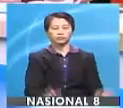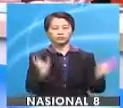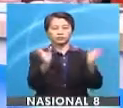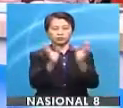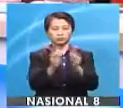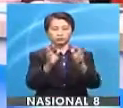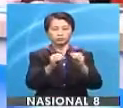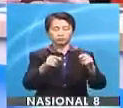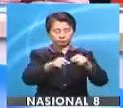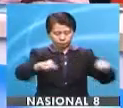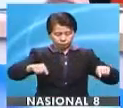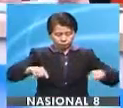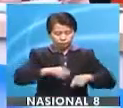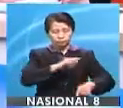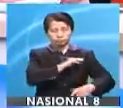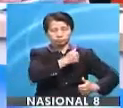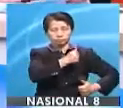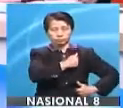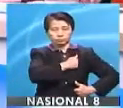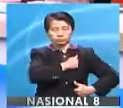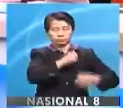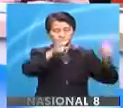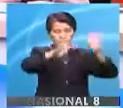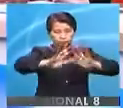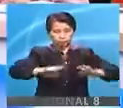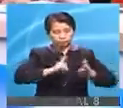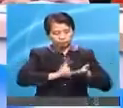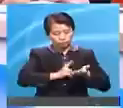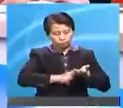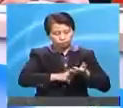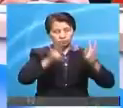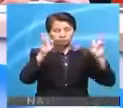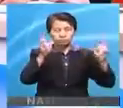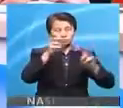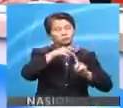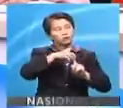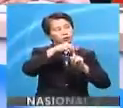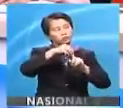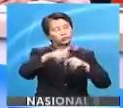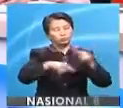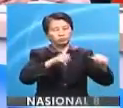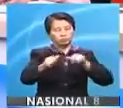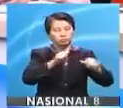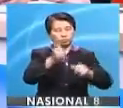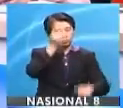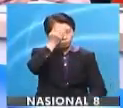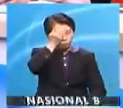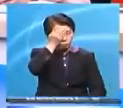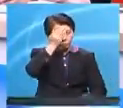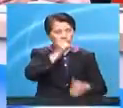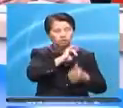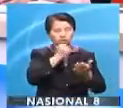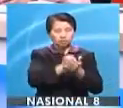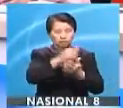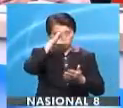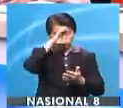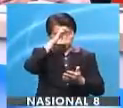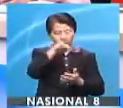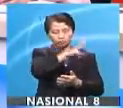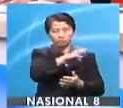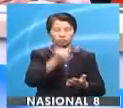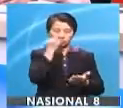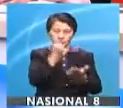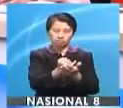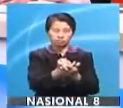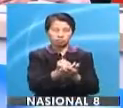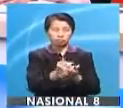Mesyuarat Pemukiman Menteri-Menteri Pertahanan ASEAN hari ini membincangkan beberapa isu terutama mengenai kegiatan lanun, jenayah cyber dan keganasan. Selain